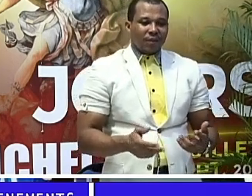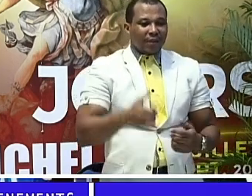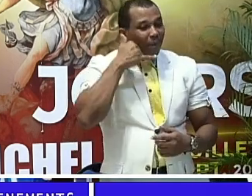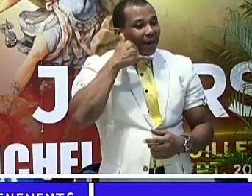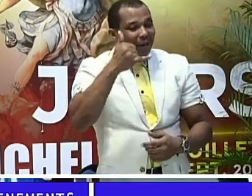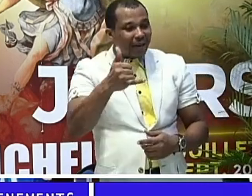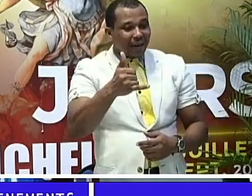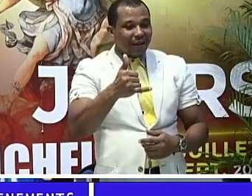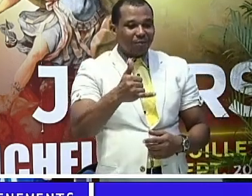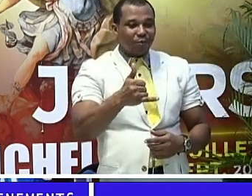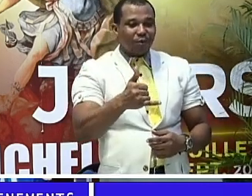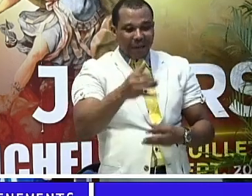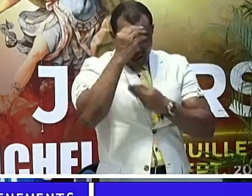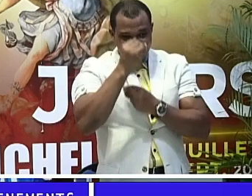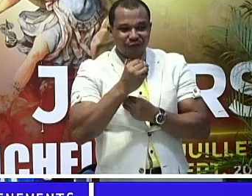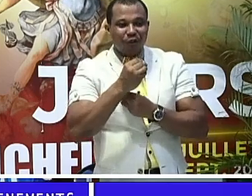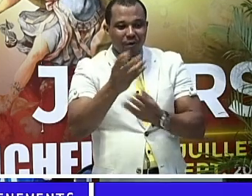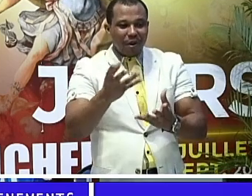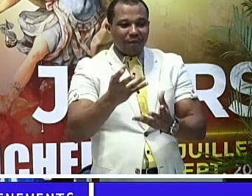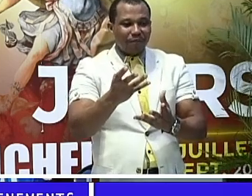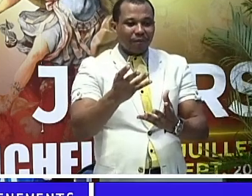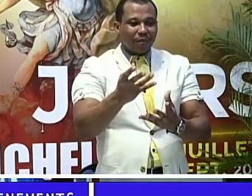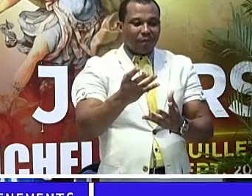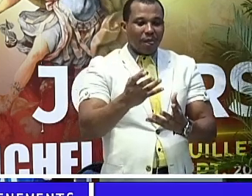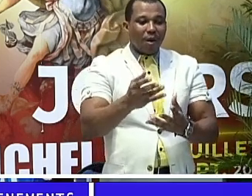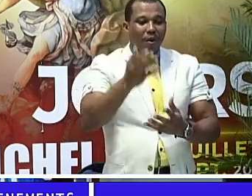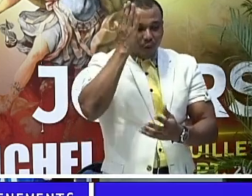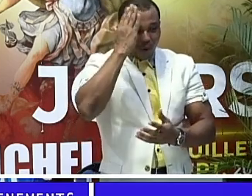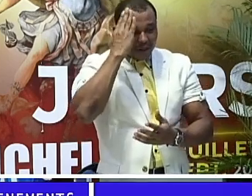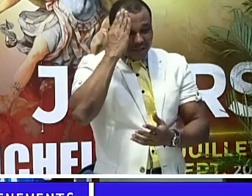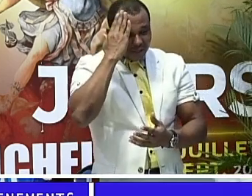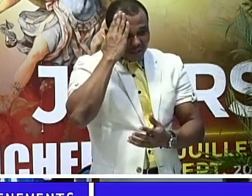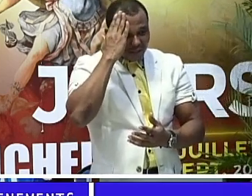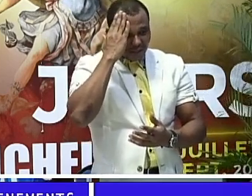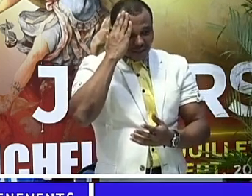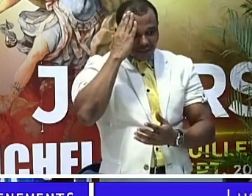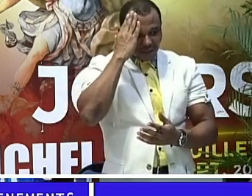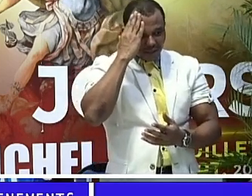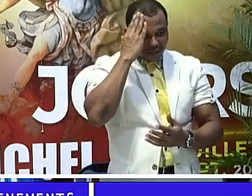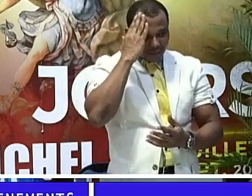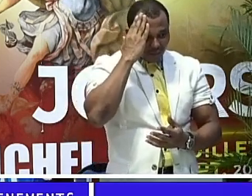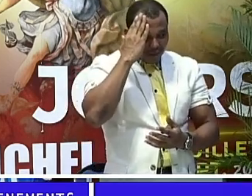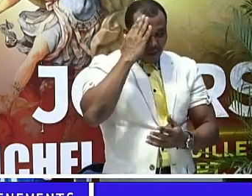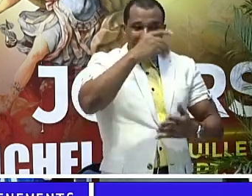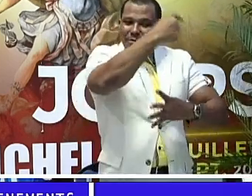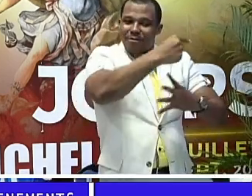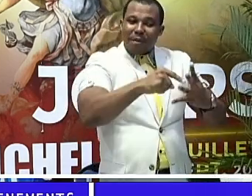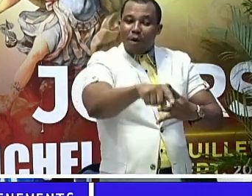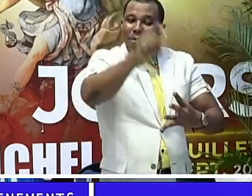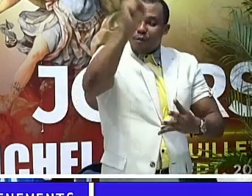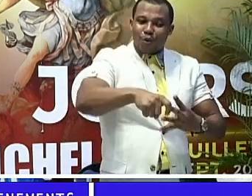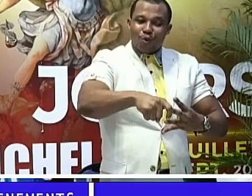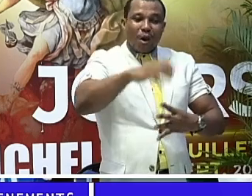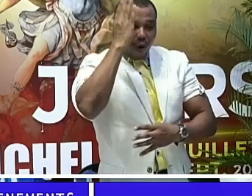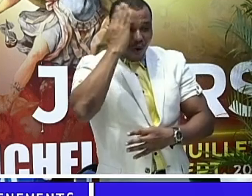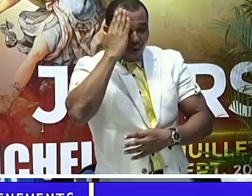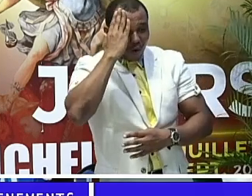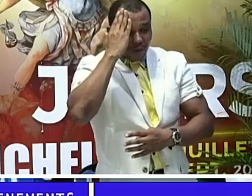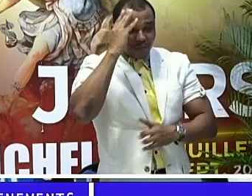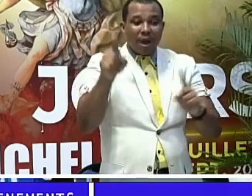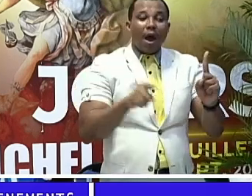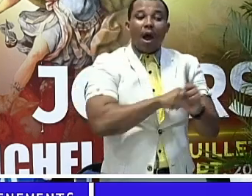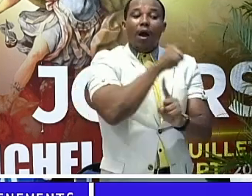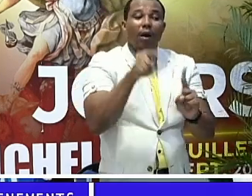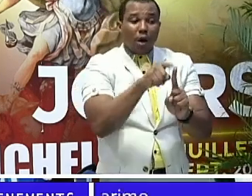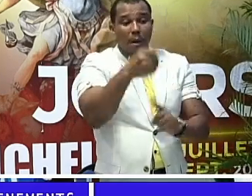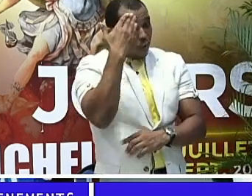téléphone dit mon cher bon me dire toute connaissance voilà ce qu'il faut savoir et dans la vie alors pas connait ou pas écrit non alors pas